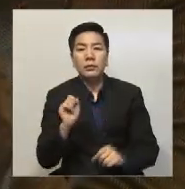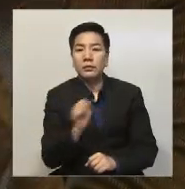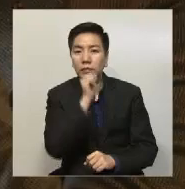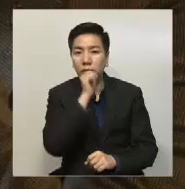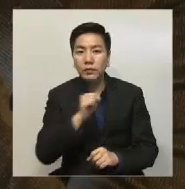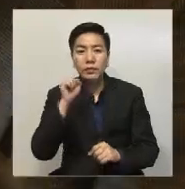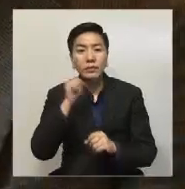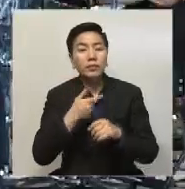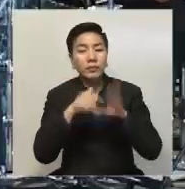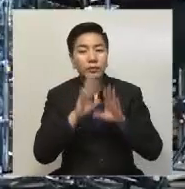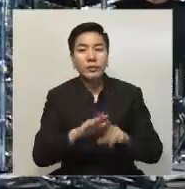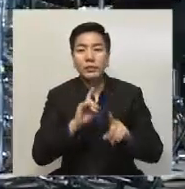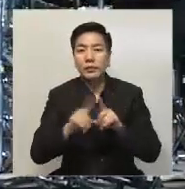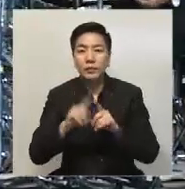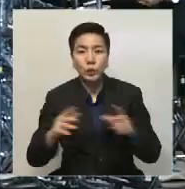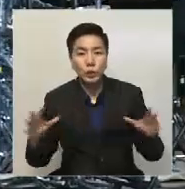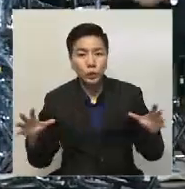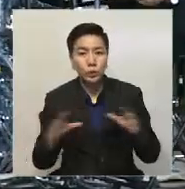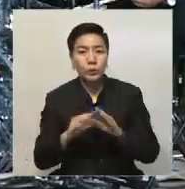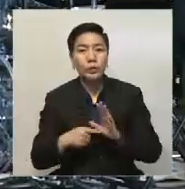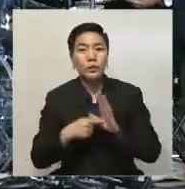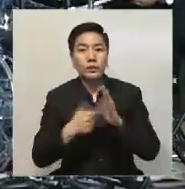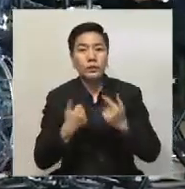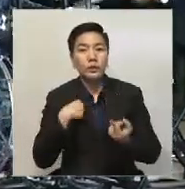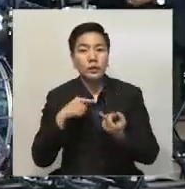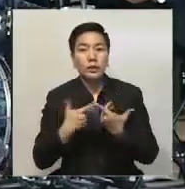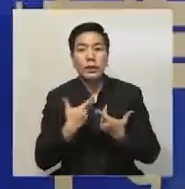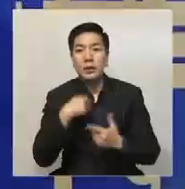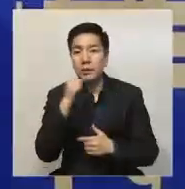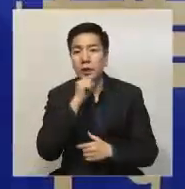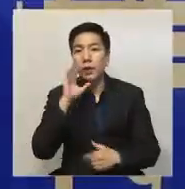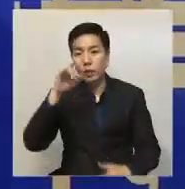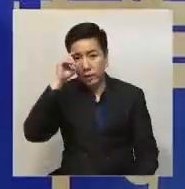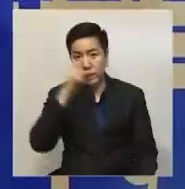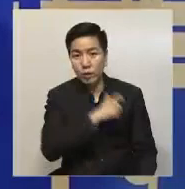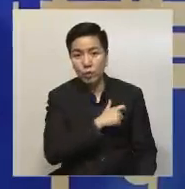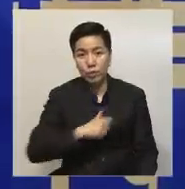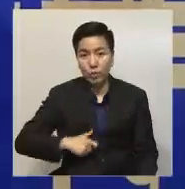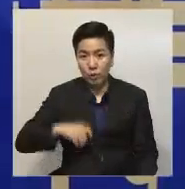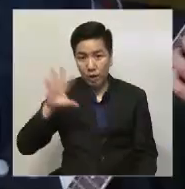งทั้งแบบวงคลาสสิกและแจ๊สพร้อมนำบทเพลงพระราชนิพนธ์มาแสดงด้วย